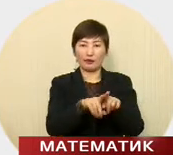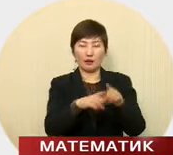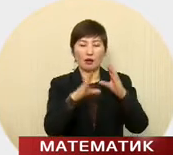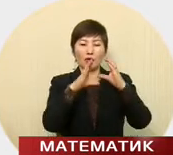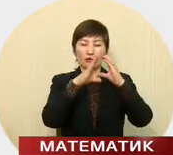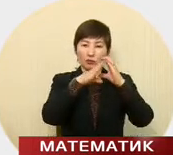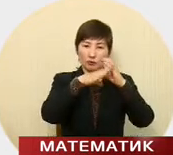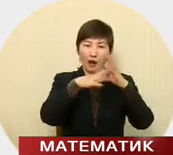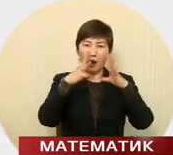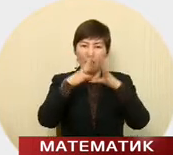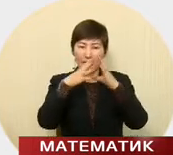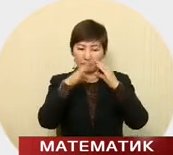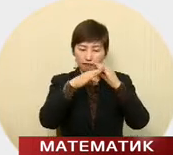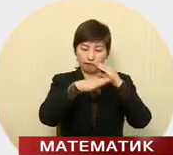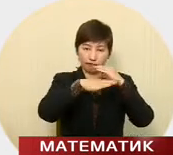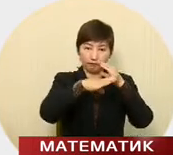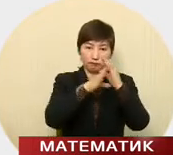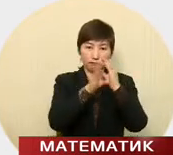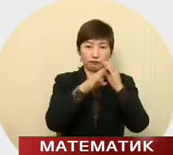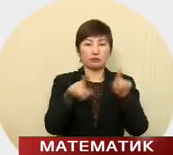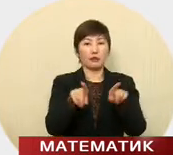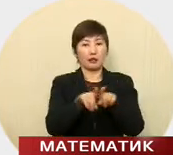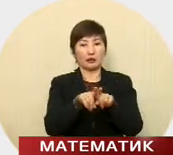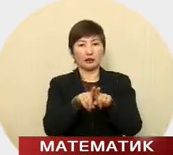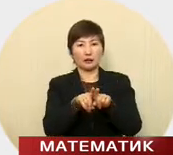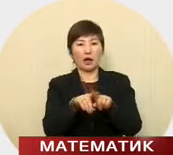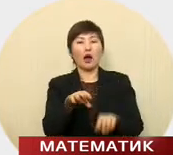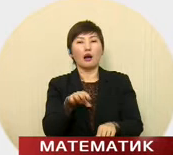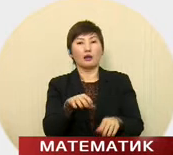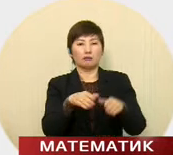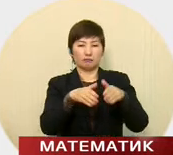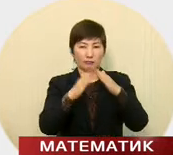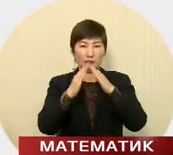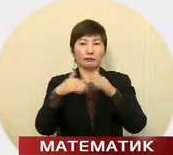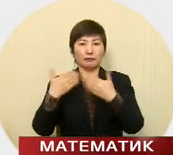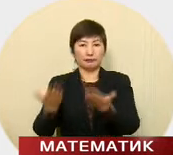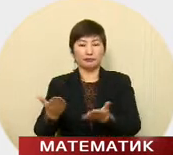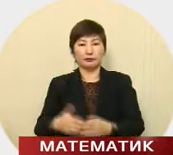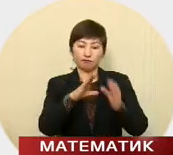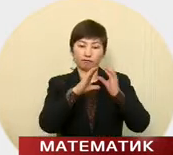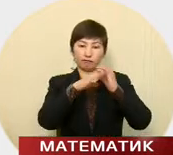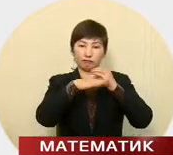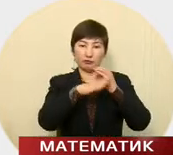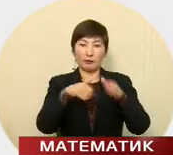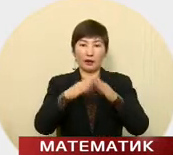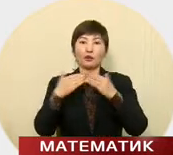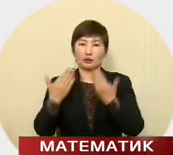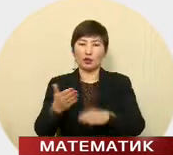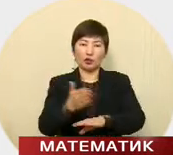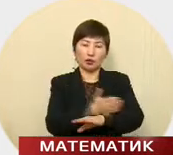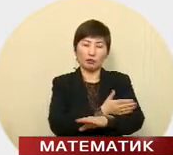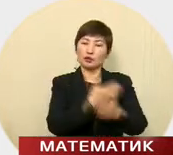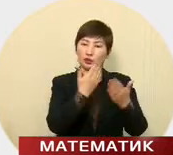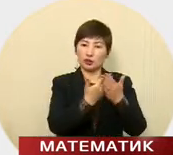10 тэнцүү хэсэгт хуваасан зарчмаараа хэлбэр дугуй диаграмыг байгуулж харъя. За өмнөх жишээтэй